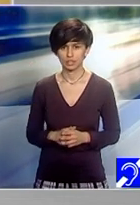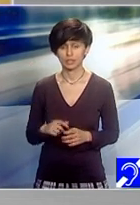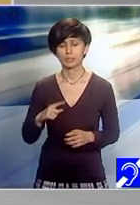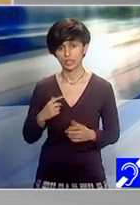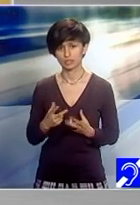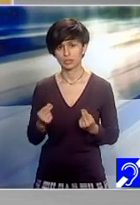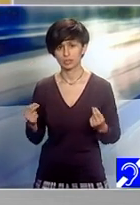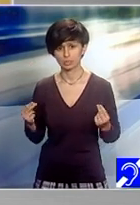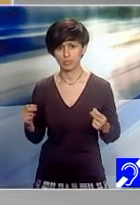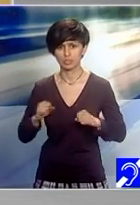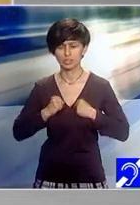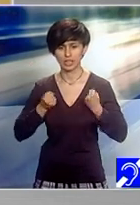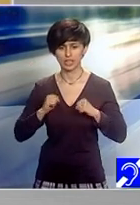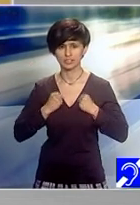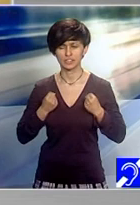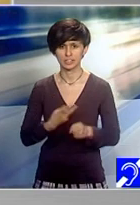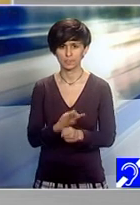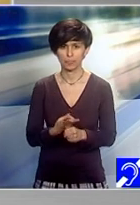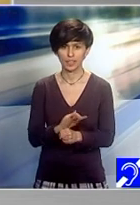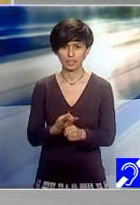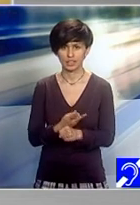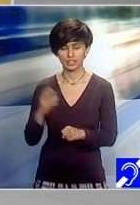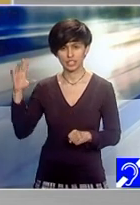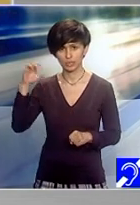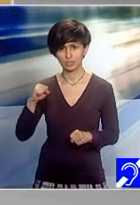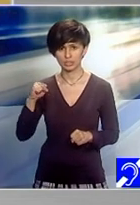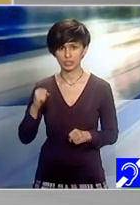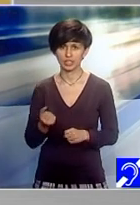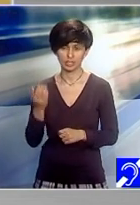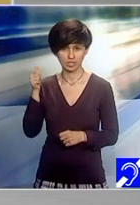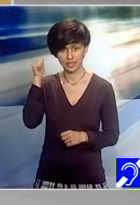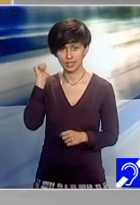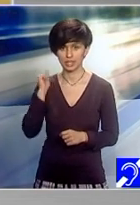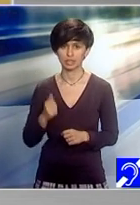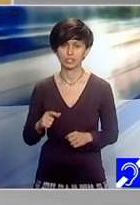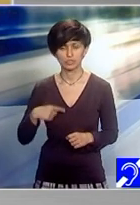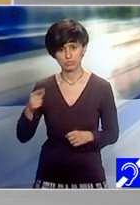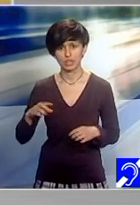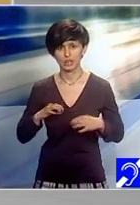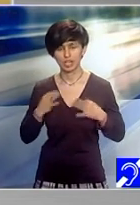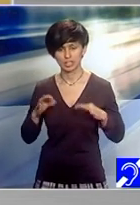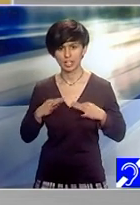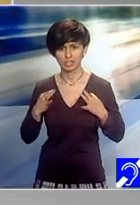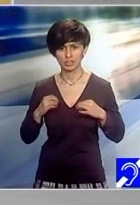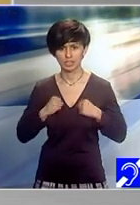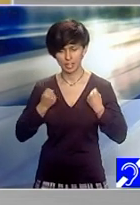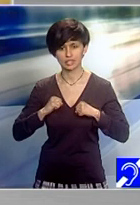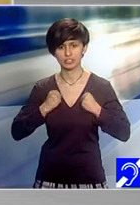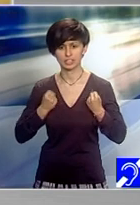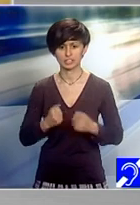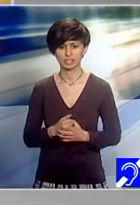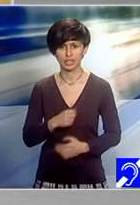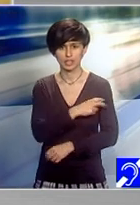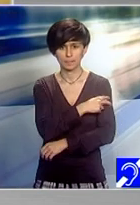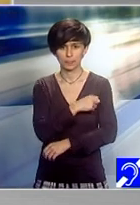activități în proiect. Vorbim despre Cafeneaua pentru Neri, care a avut loc aseară, despre alte activități, despre faptul că cei de la Liceul pentru Nevăzători